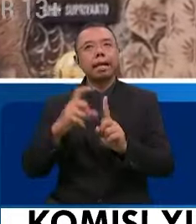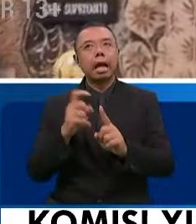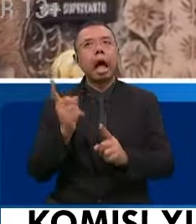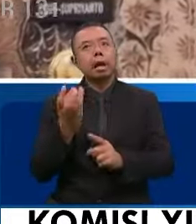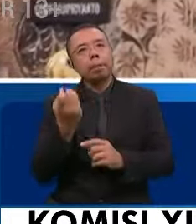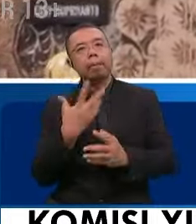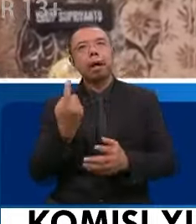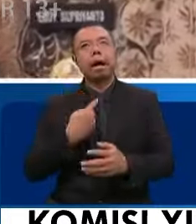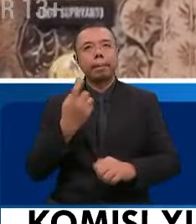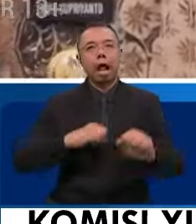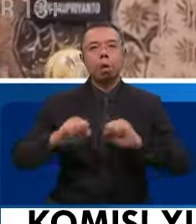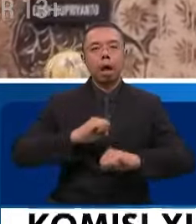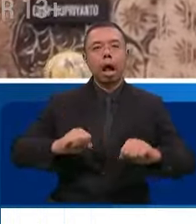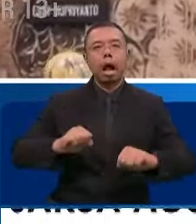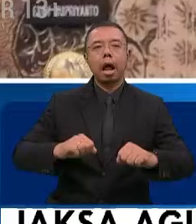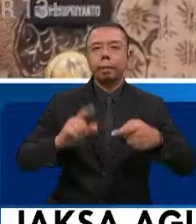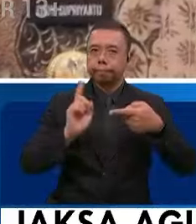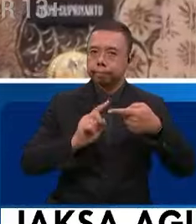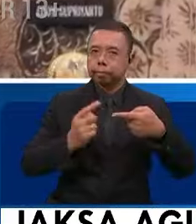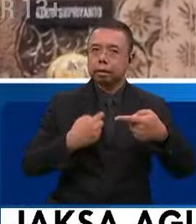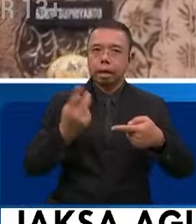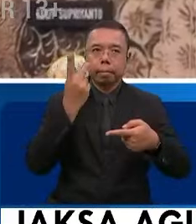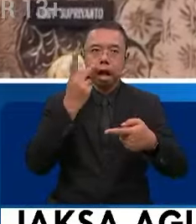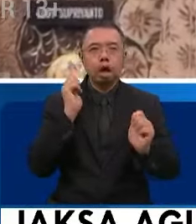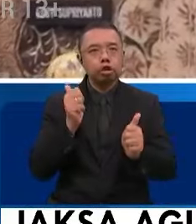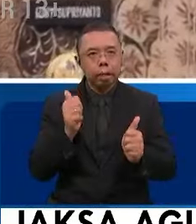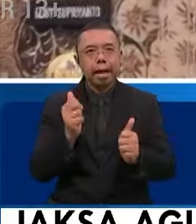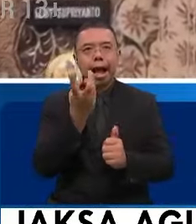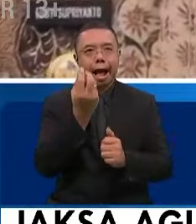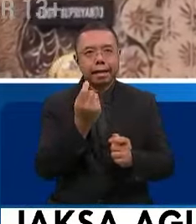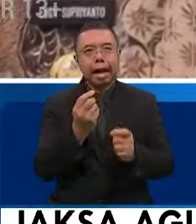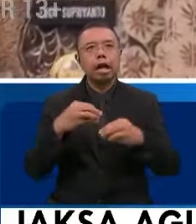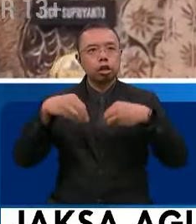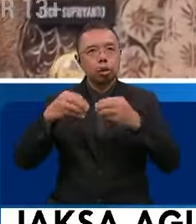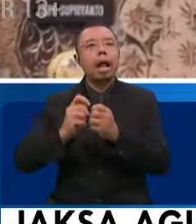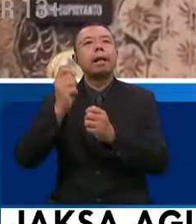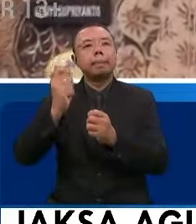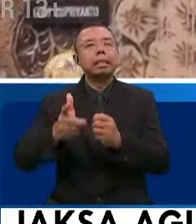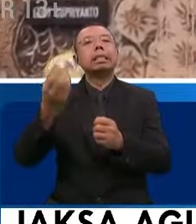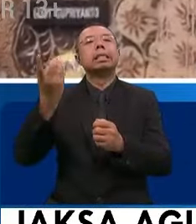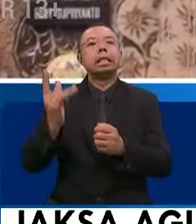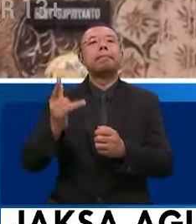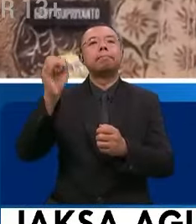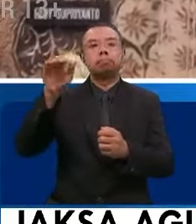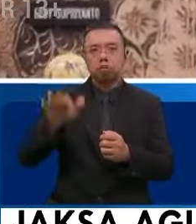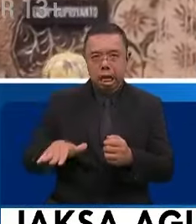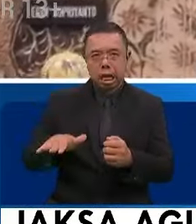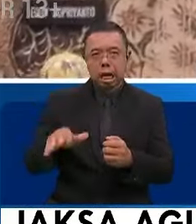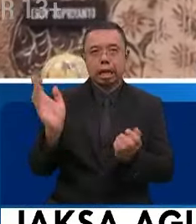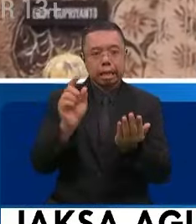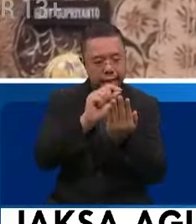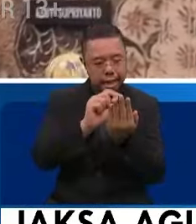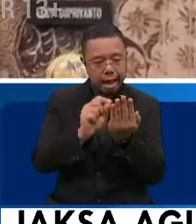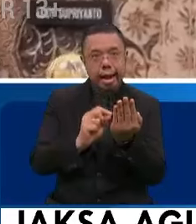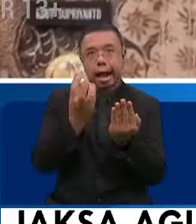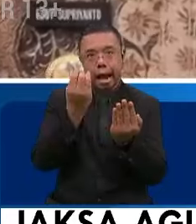hal. Yang pertama, kita menjaga keterjangkauan harga. Kita melakukan pencatatan